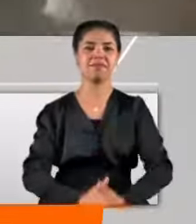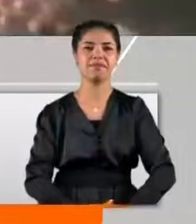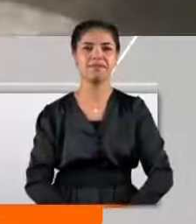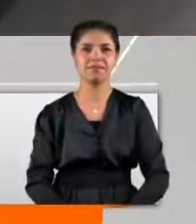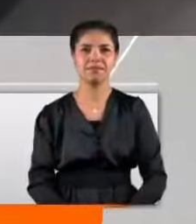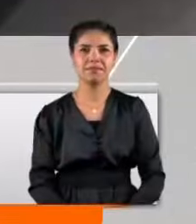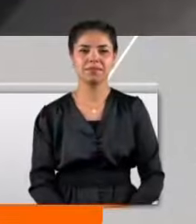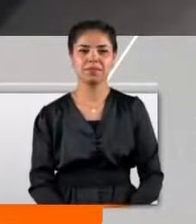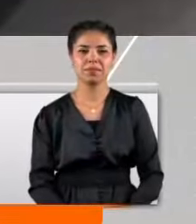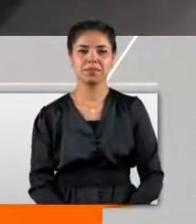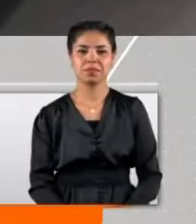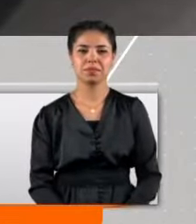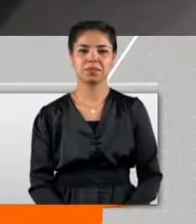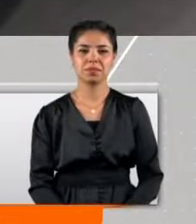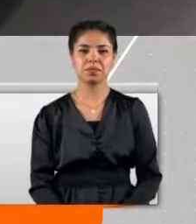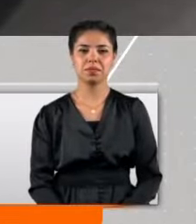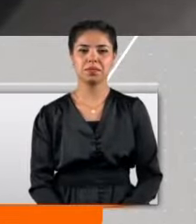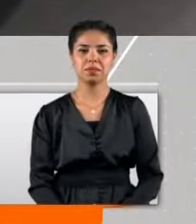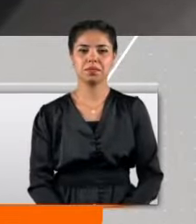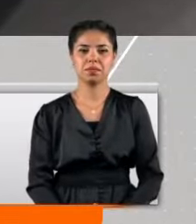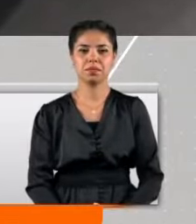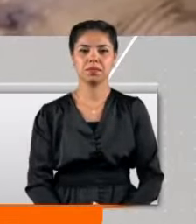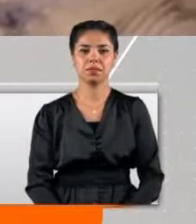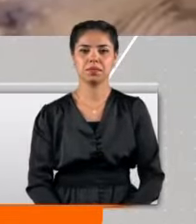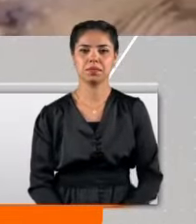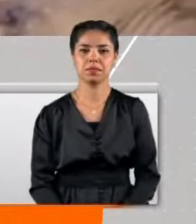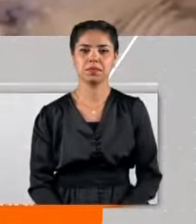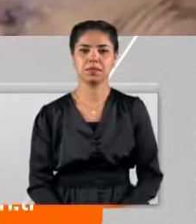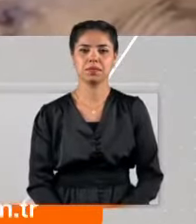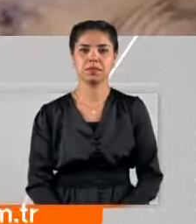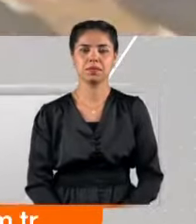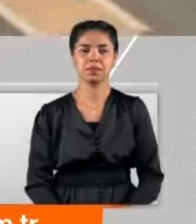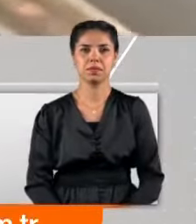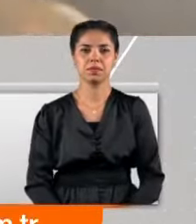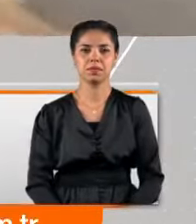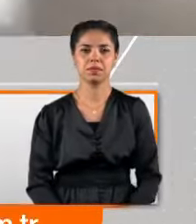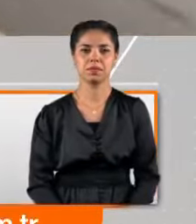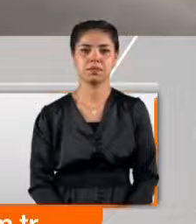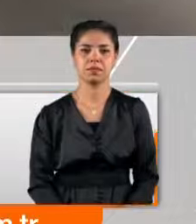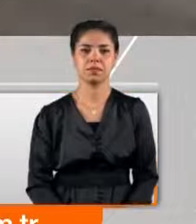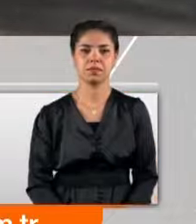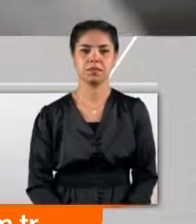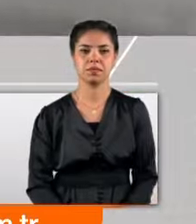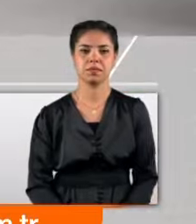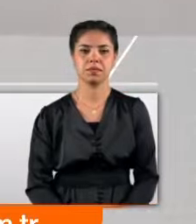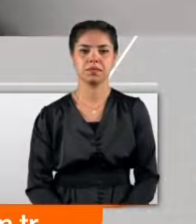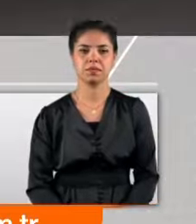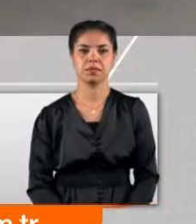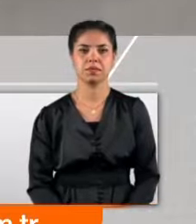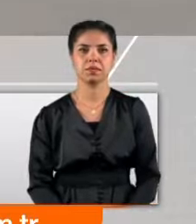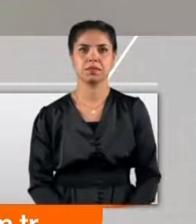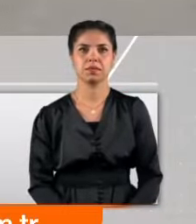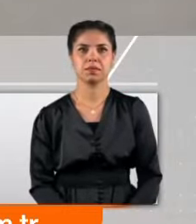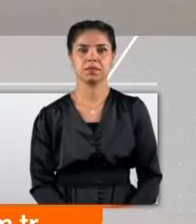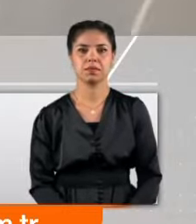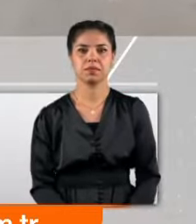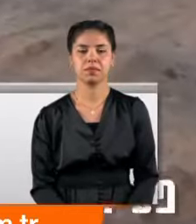İsrail'in bölgesel savaşta ayakta kalması tamamen Amerika Birleşik Devletleri'ne bağlı. Ordunun ne İran ne de Hizbullah'ı yenecek gücü